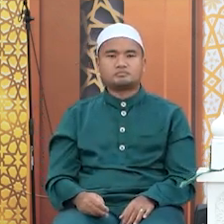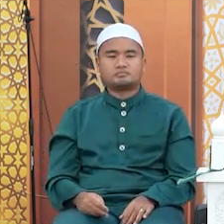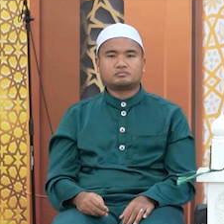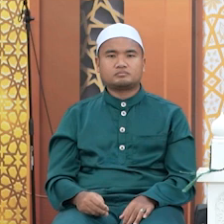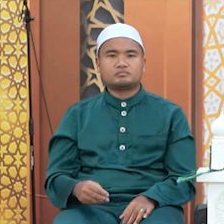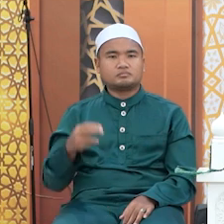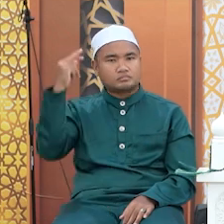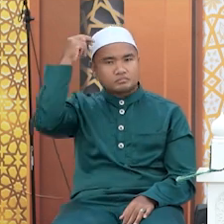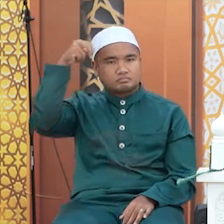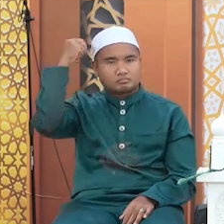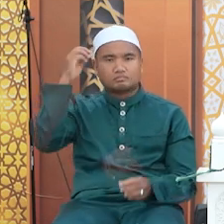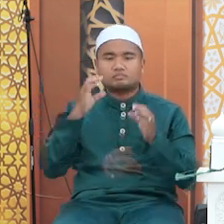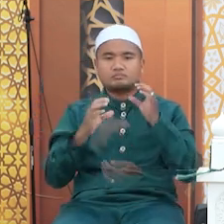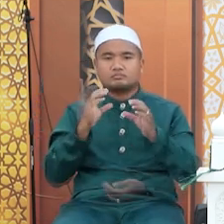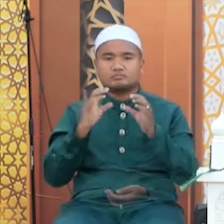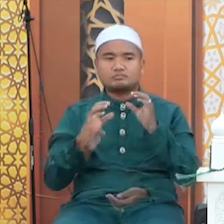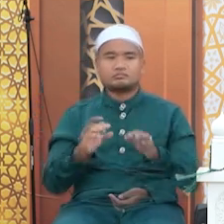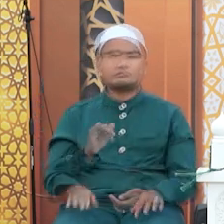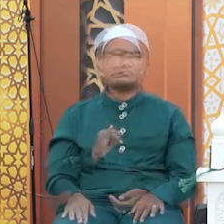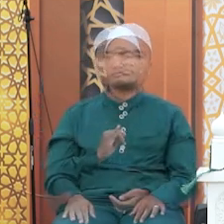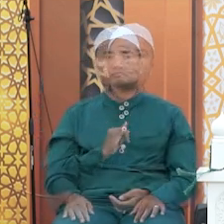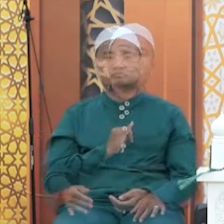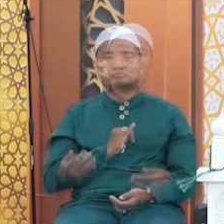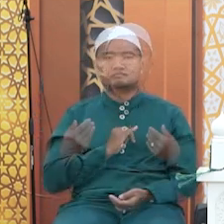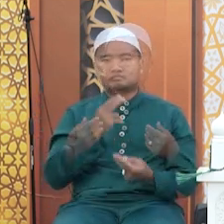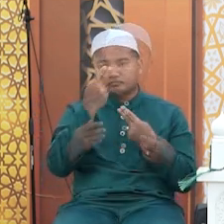Jabal. Kita beri laluan Azan sekejap.